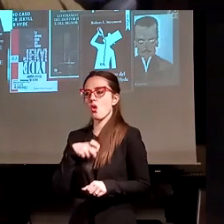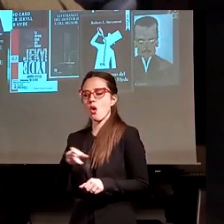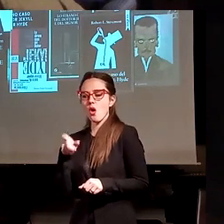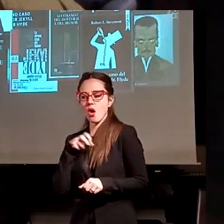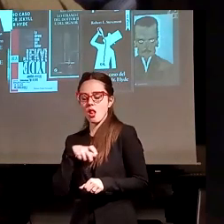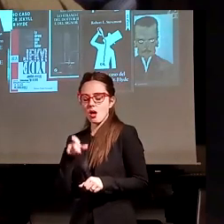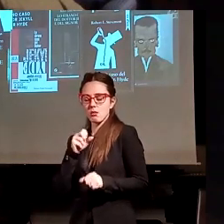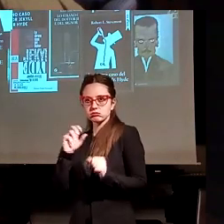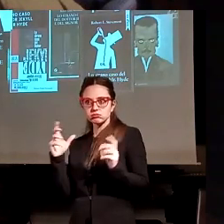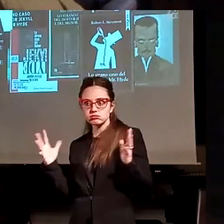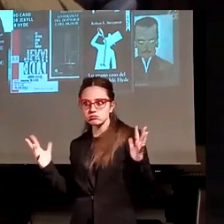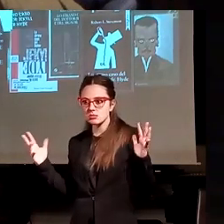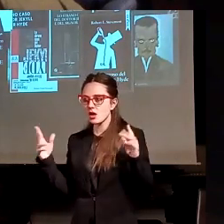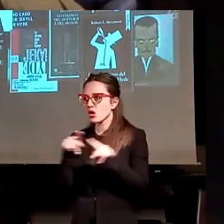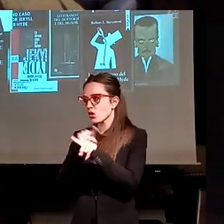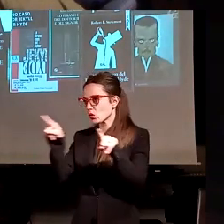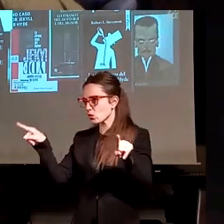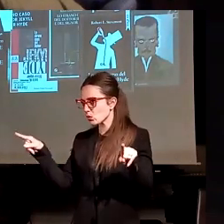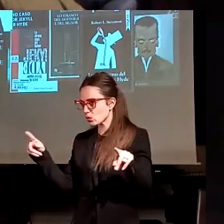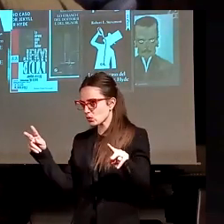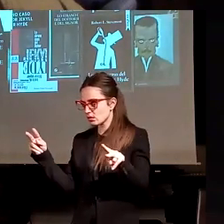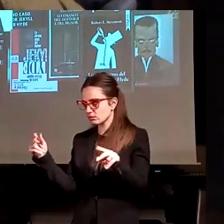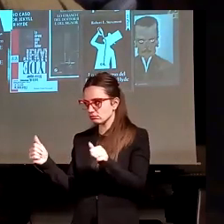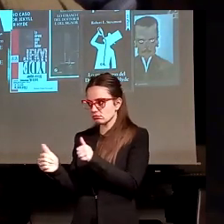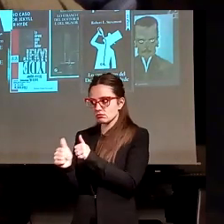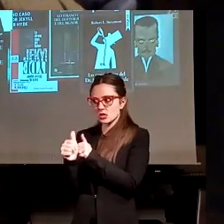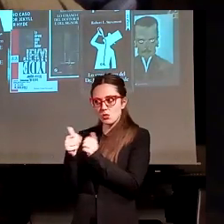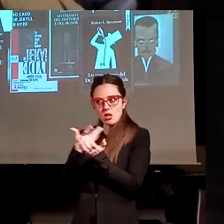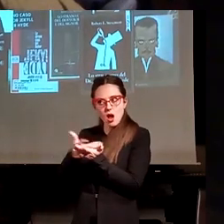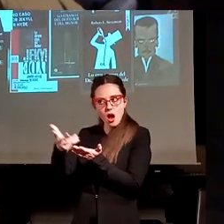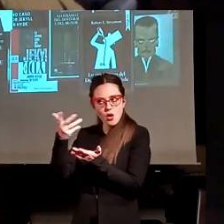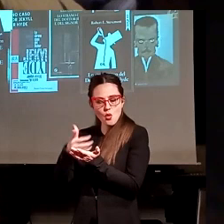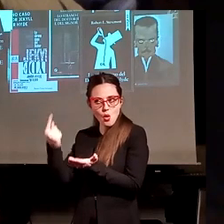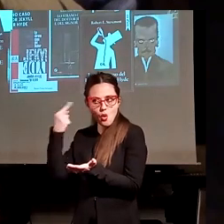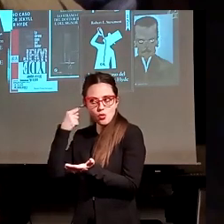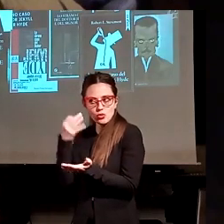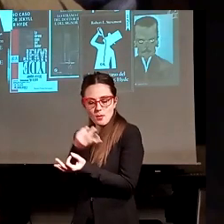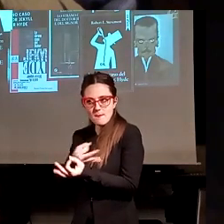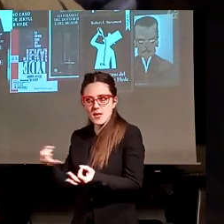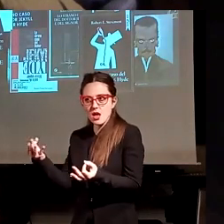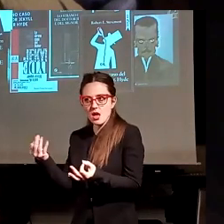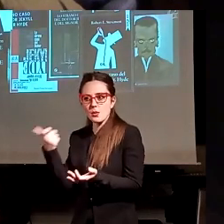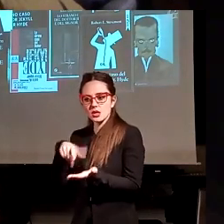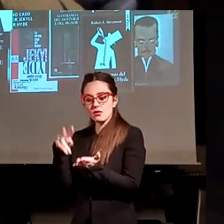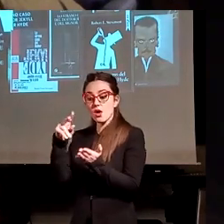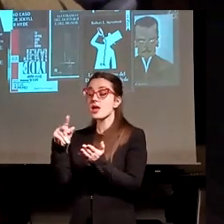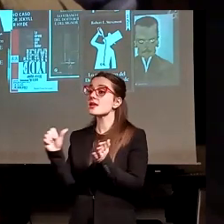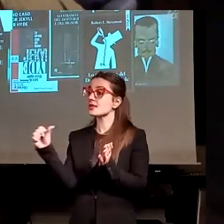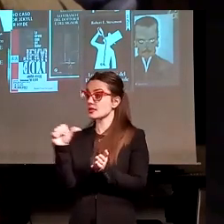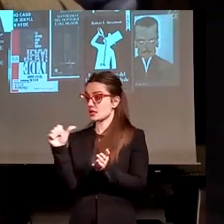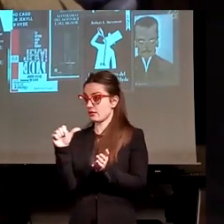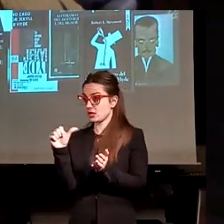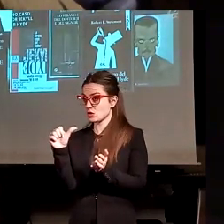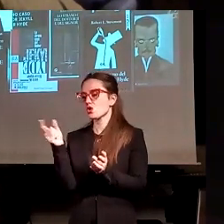colpo credo che abbiate seguito tutti bene il racconto perché stevenson sostanzialmente fa anche